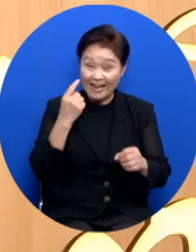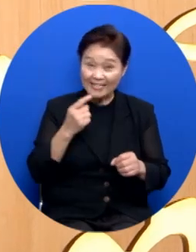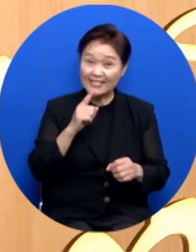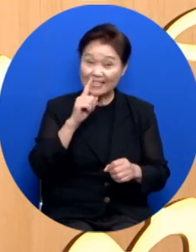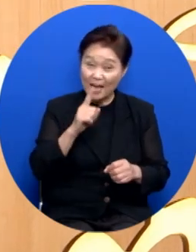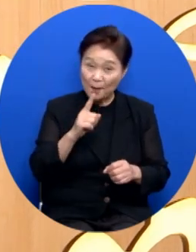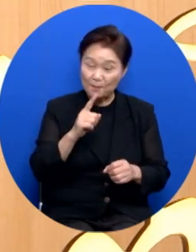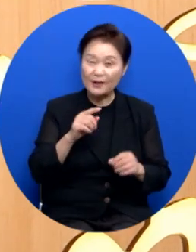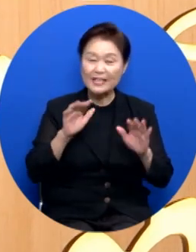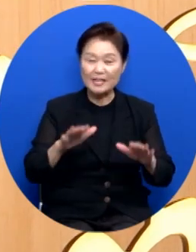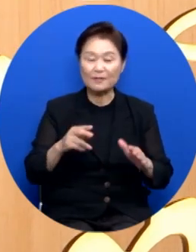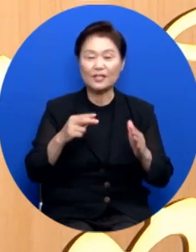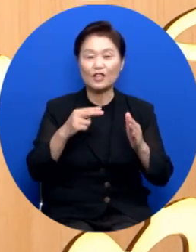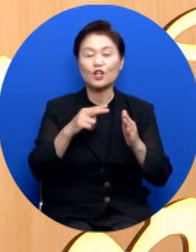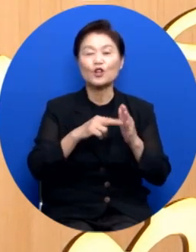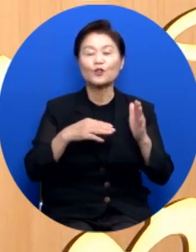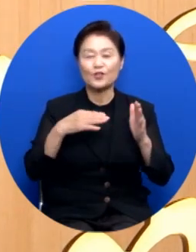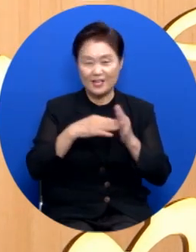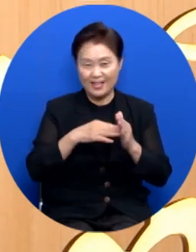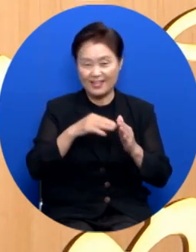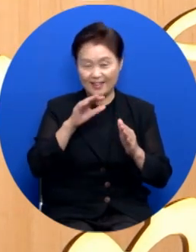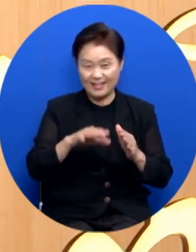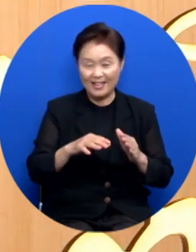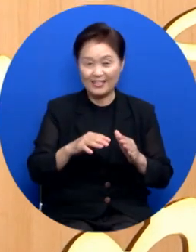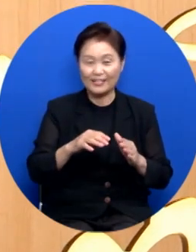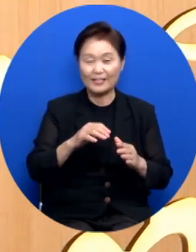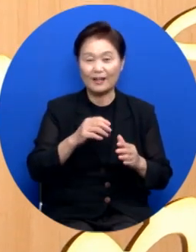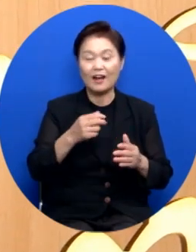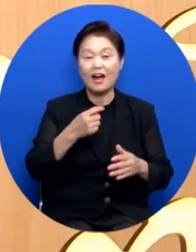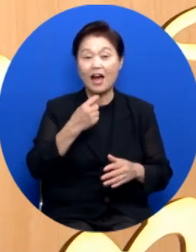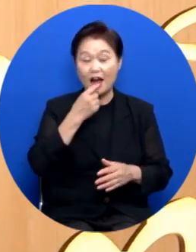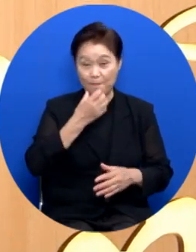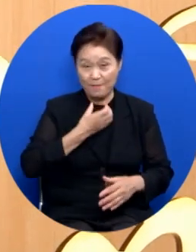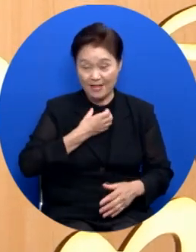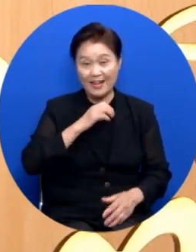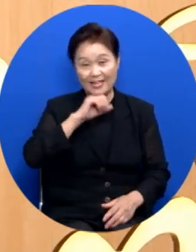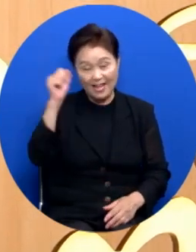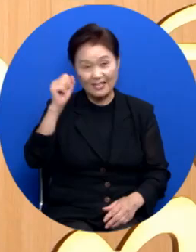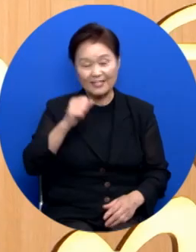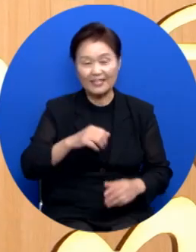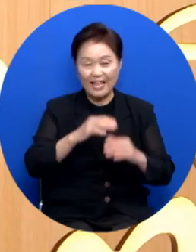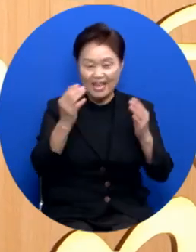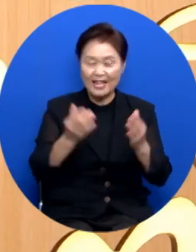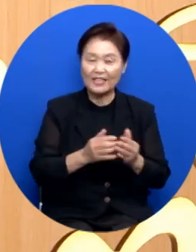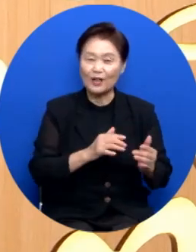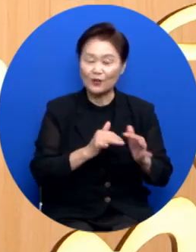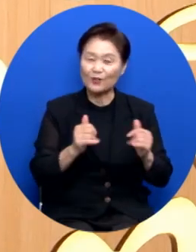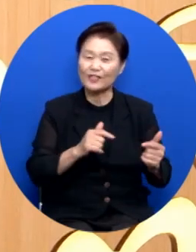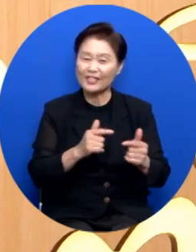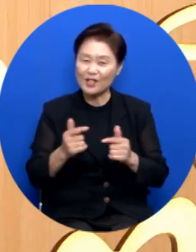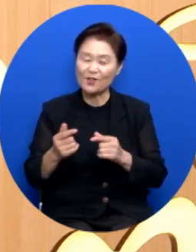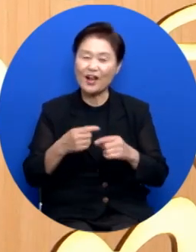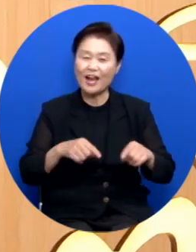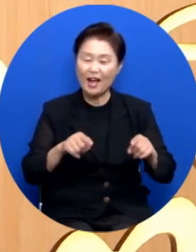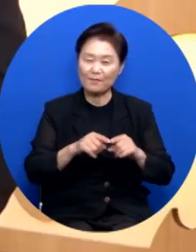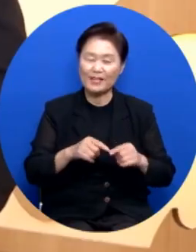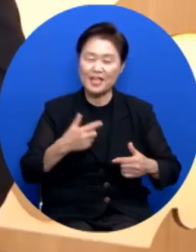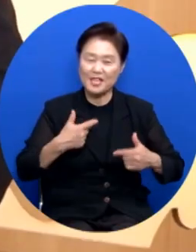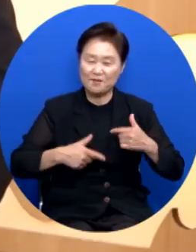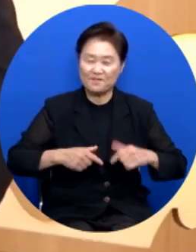이번에 뉴질랜드 가서 땄는데 너무 행복한 시간이었고 단원들과 아주 으쌰으싸 뭉치는 시간도